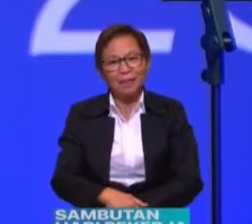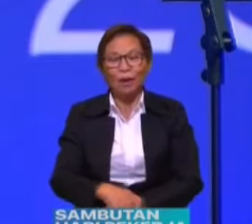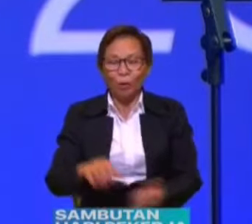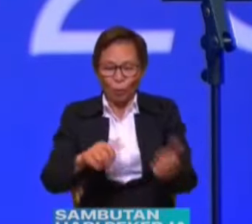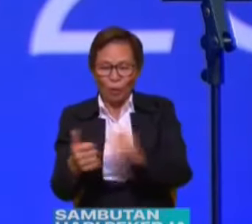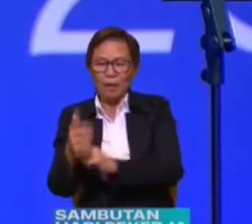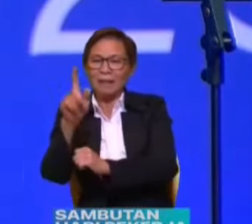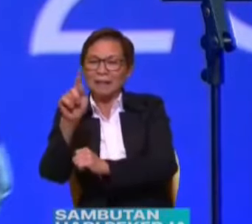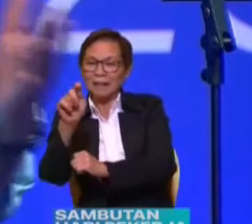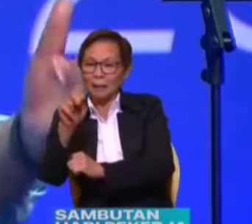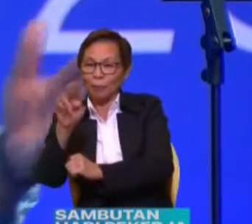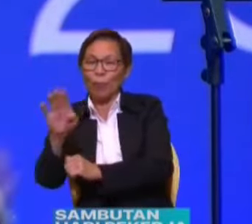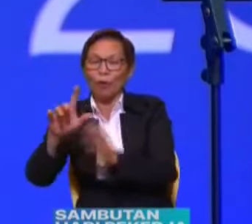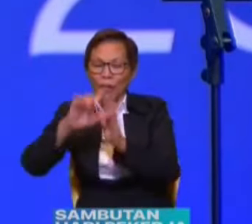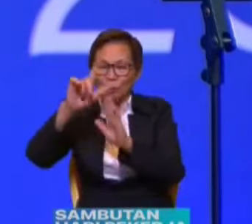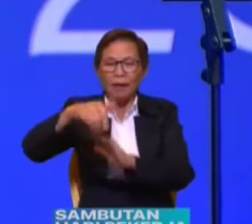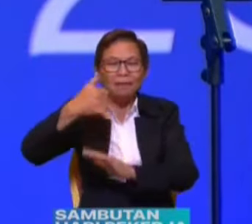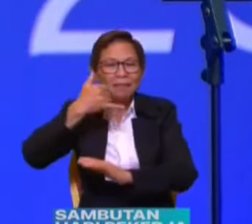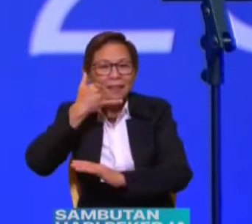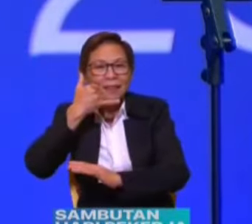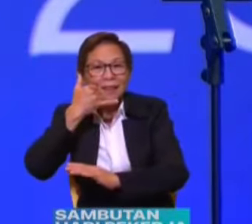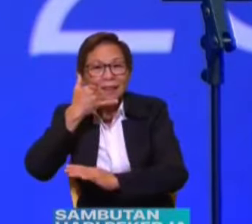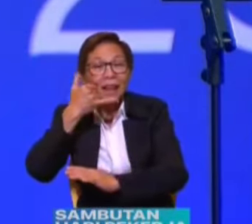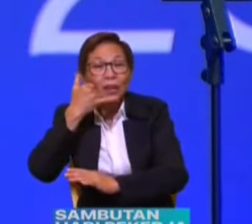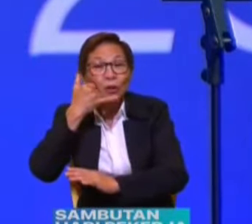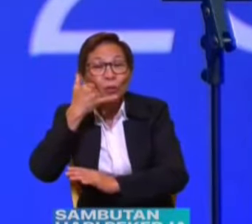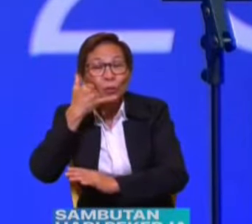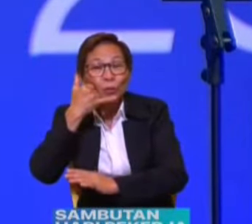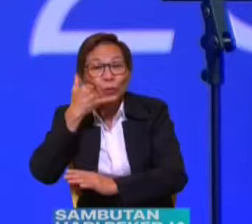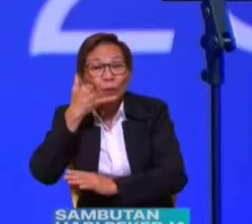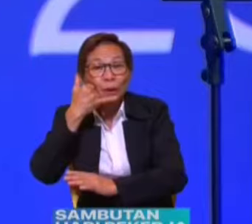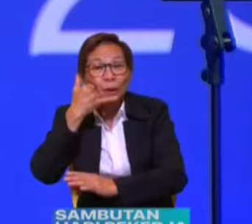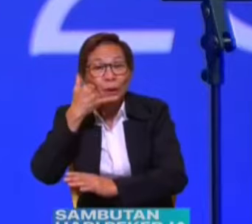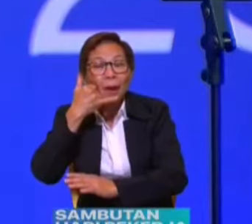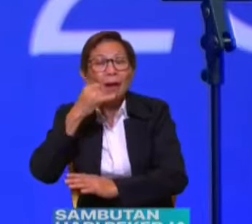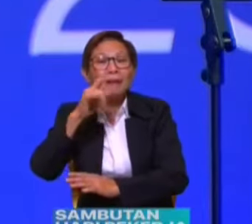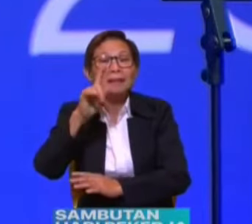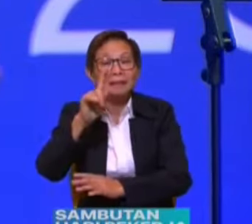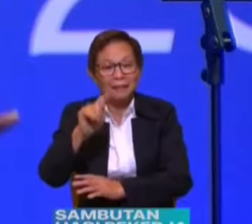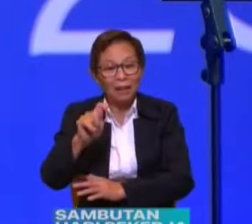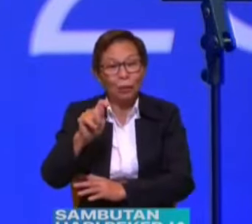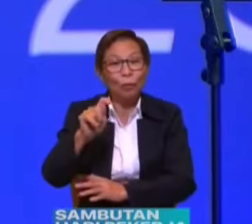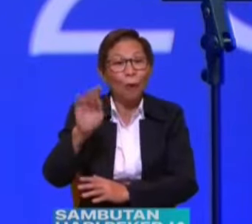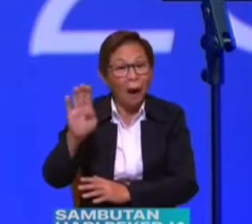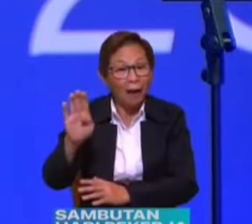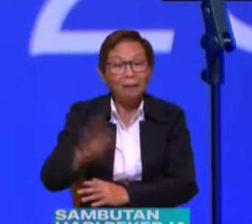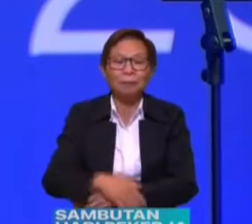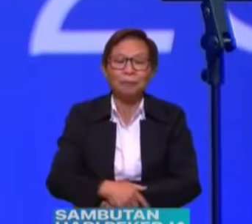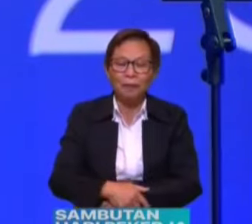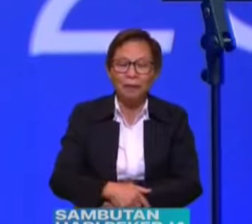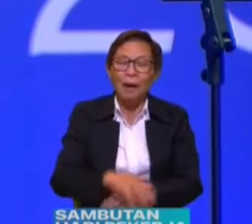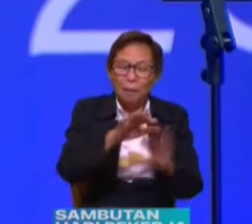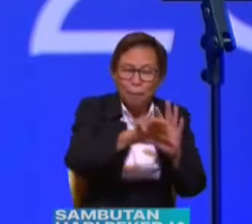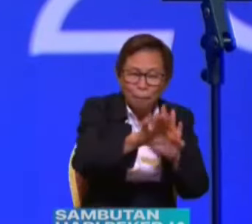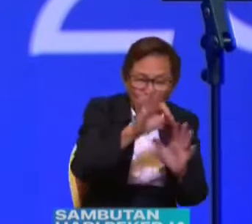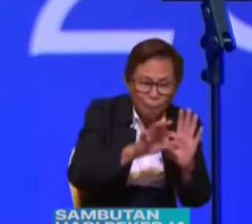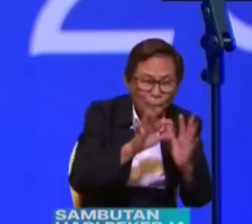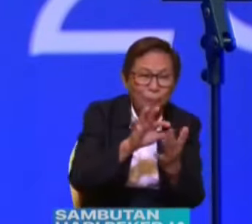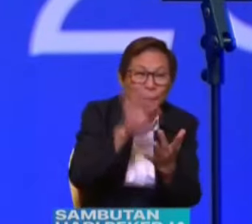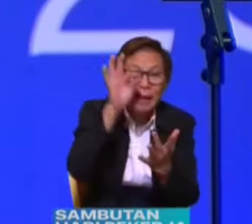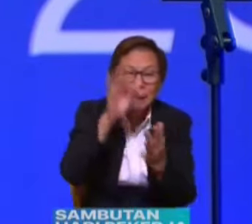oleh TNB dan kemudian telekom dan sebagainya. Sebab itu saya katakan, saudara, dalam memilih pimpinan, dalam menentukan